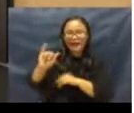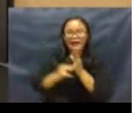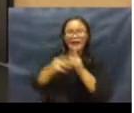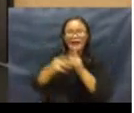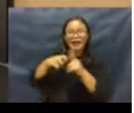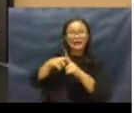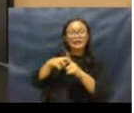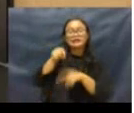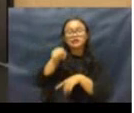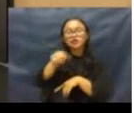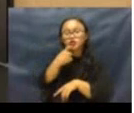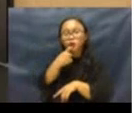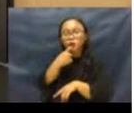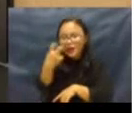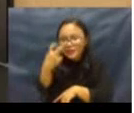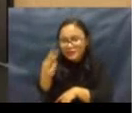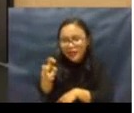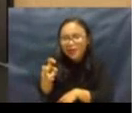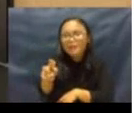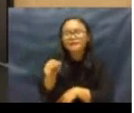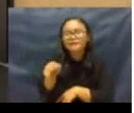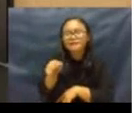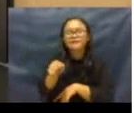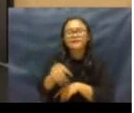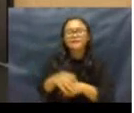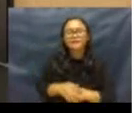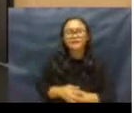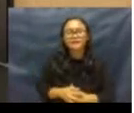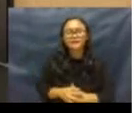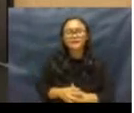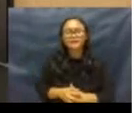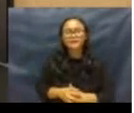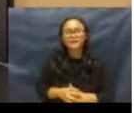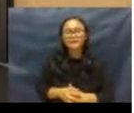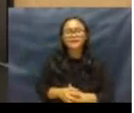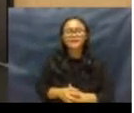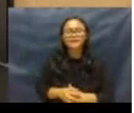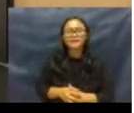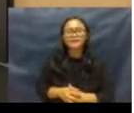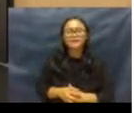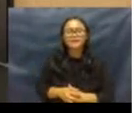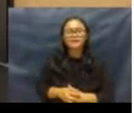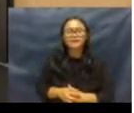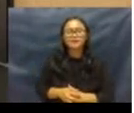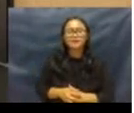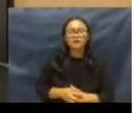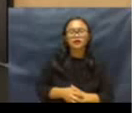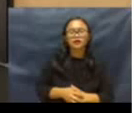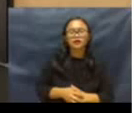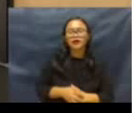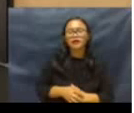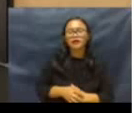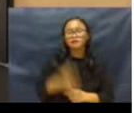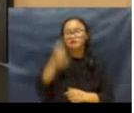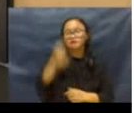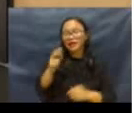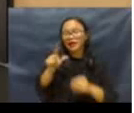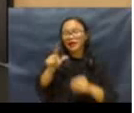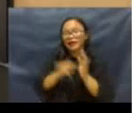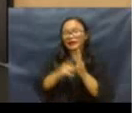melalui di YouTube Ditjen GTK Kemendikbud RI. Nah, di situ ada sebuah tautan yang Bapak Ibu bisa